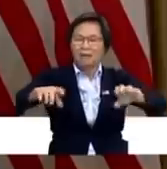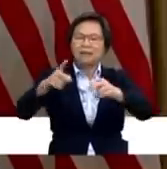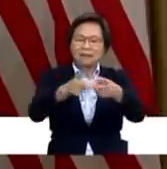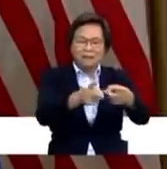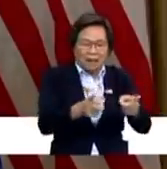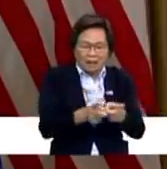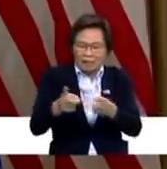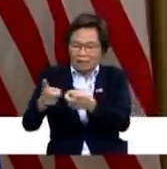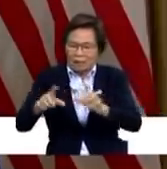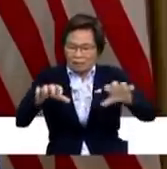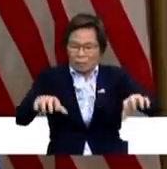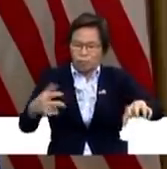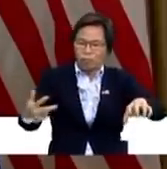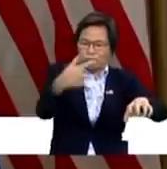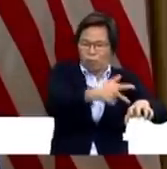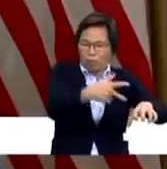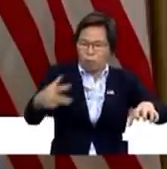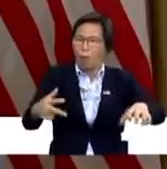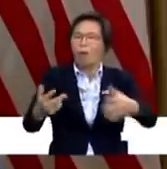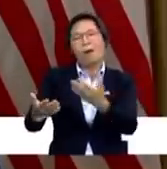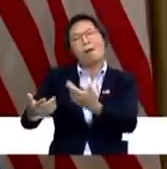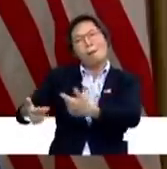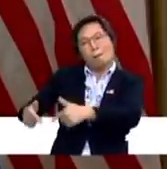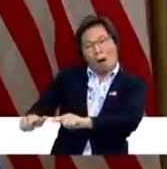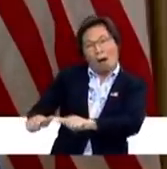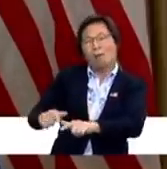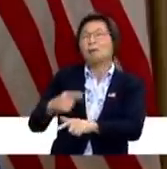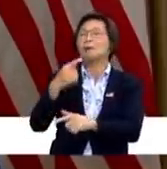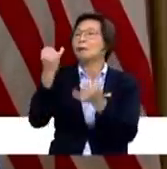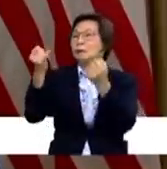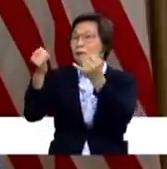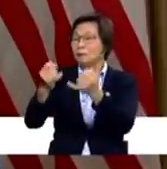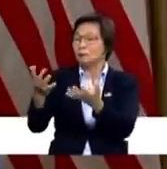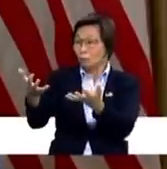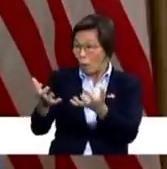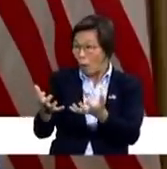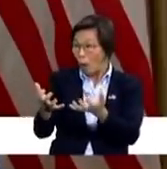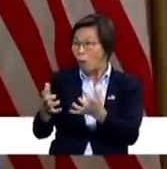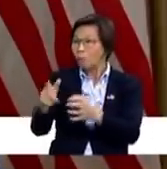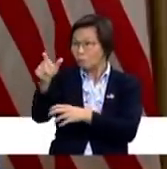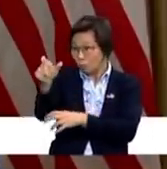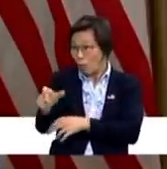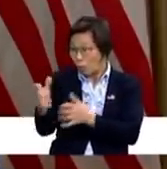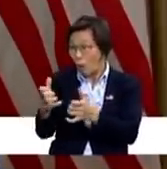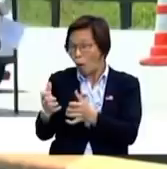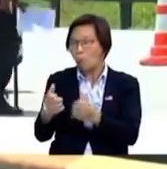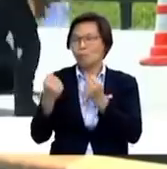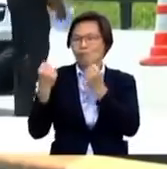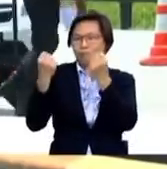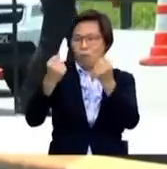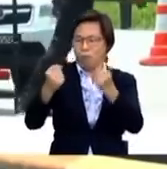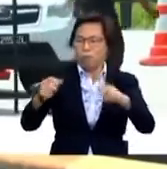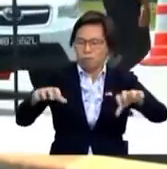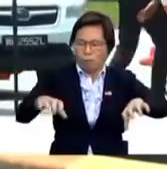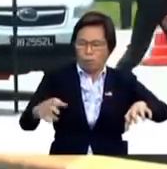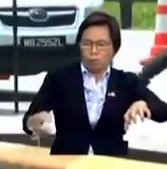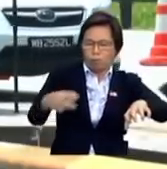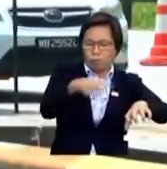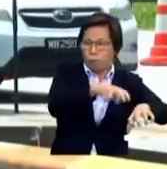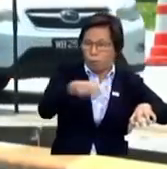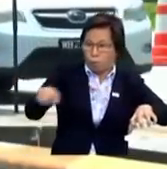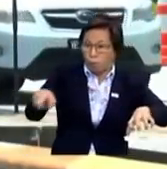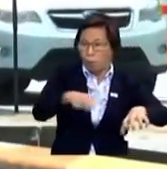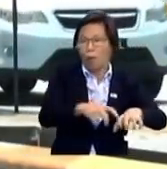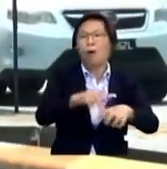bedakan satulah individu yang ingin melakukan perjalanan melintas daerah mestilah menunjukkan pada